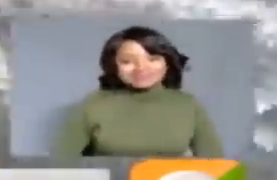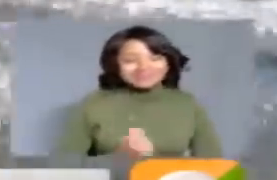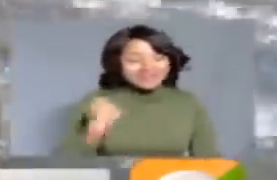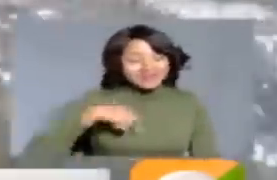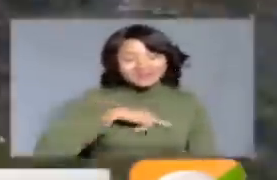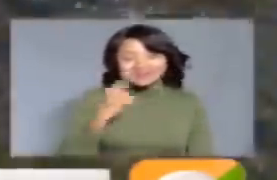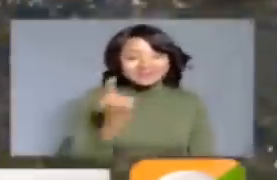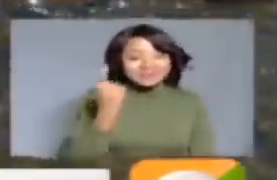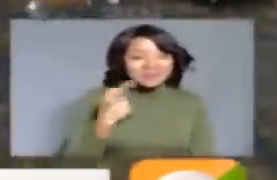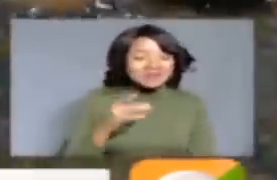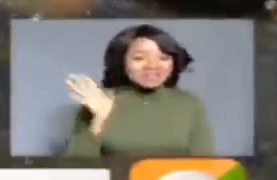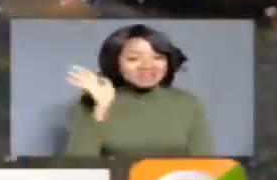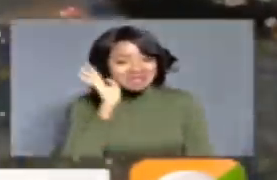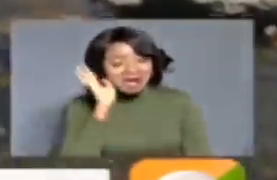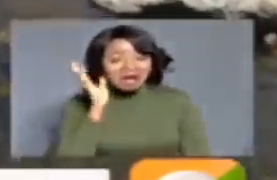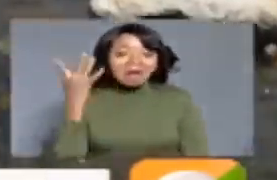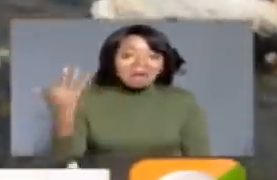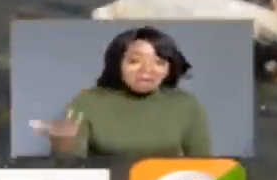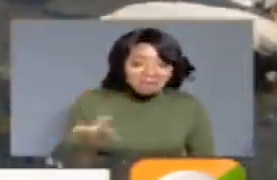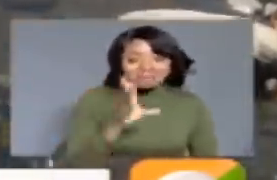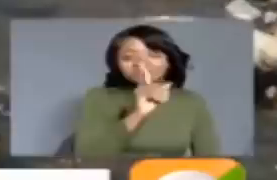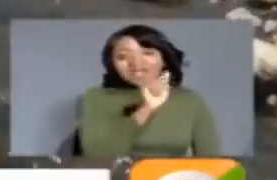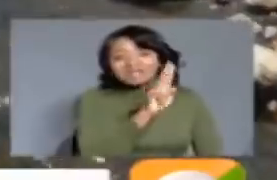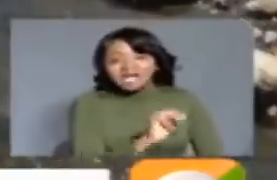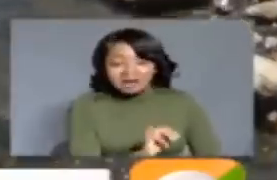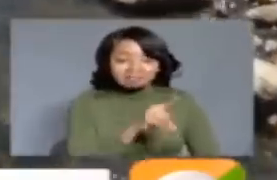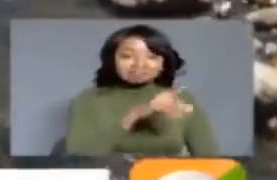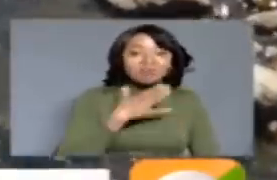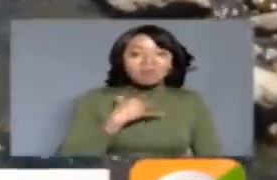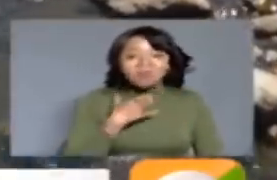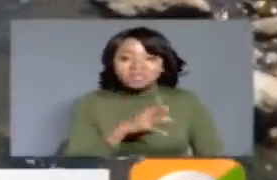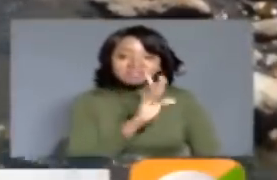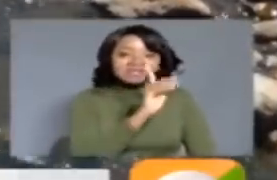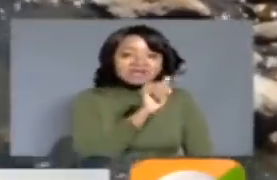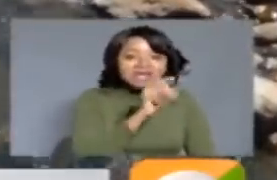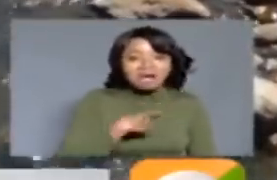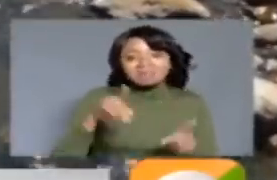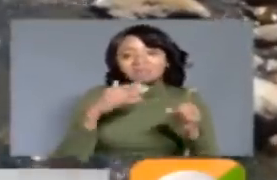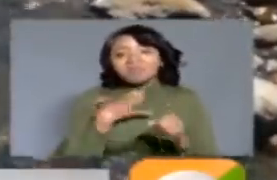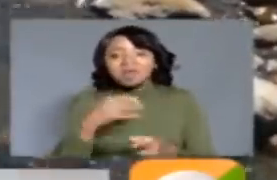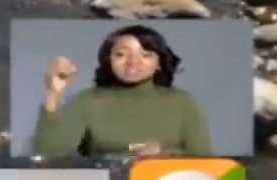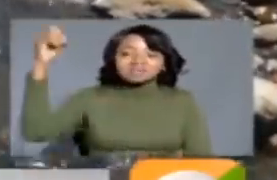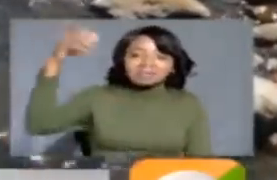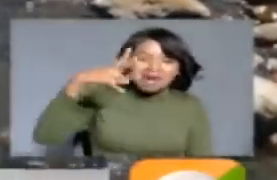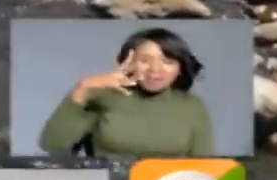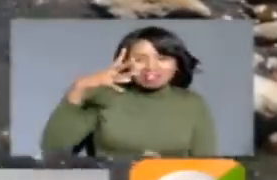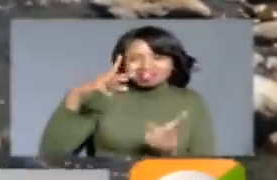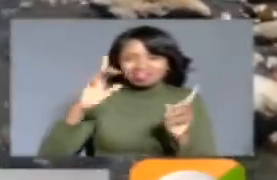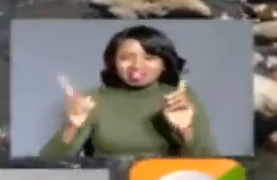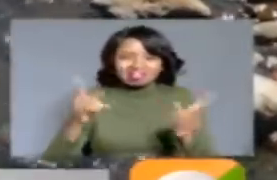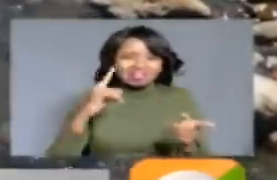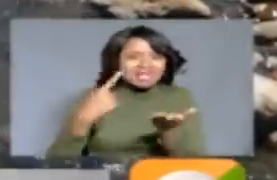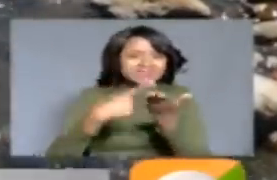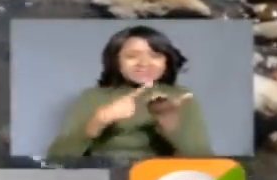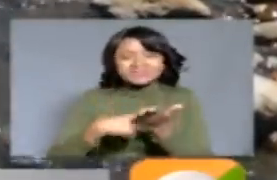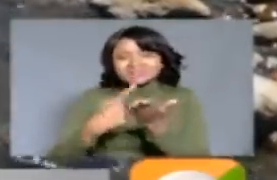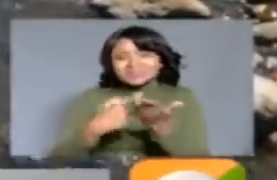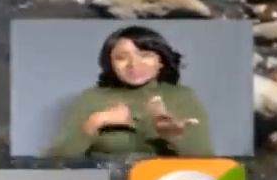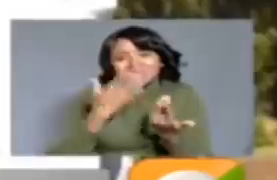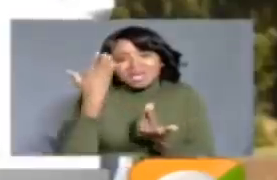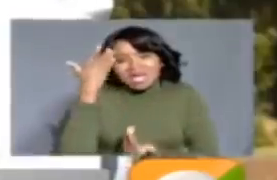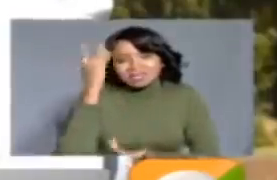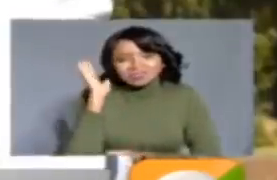tu mambo ya sijui dam, Kimwarer dam, wanataka mambo ya stima. Na enyewe, hakuna